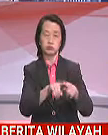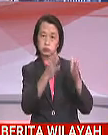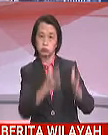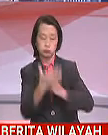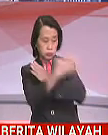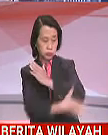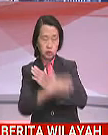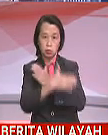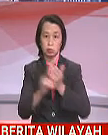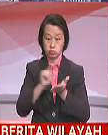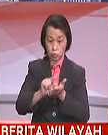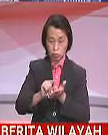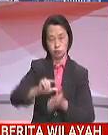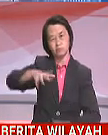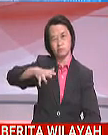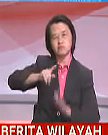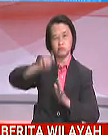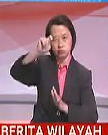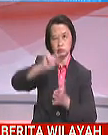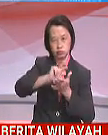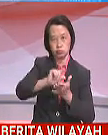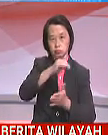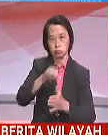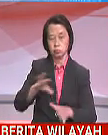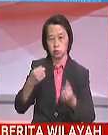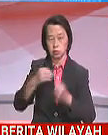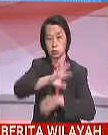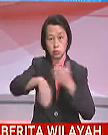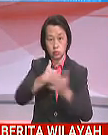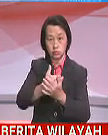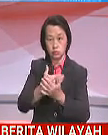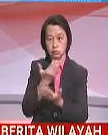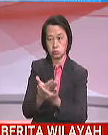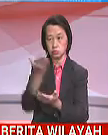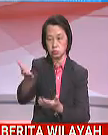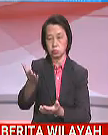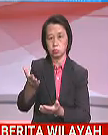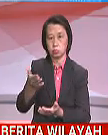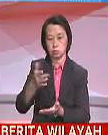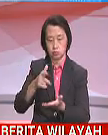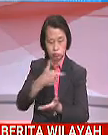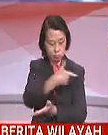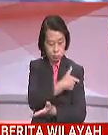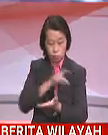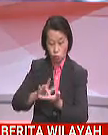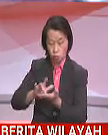sebagai negara berpendapatan sederhana tinggi dan perlu membeli kesemua vaksinnya sendiri.